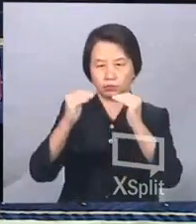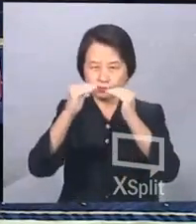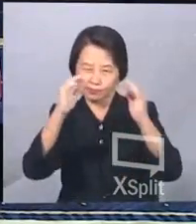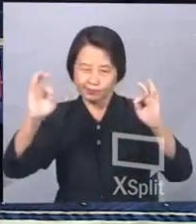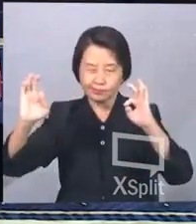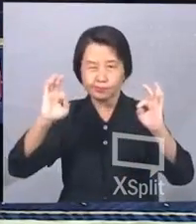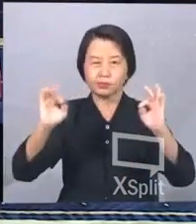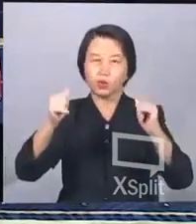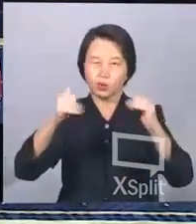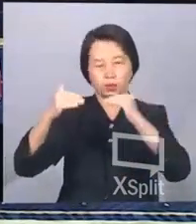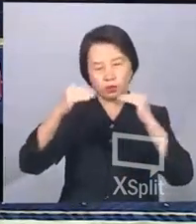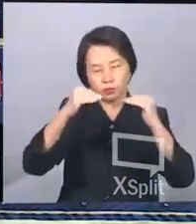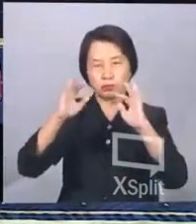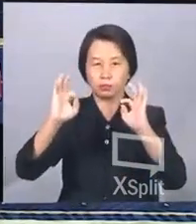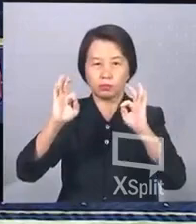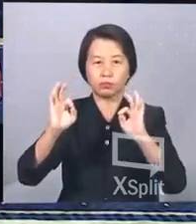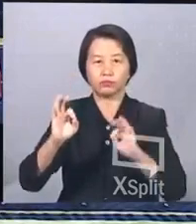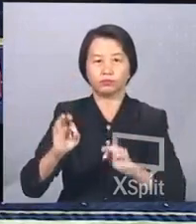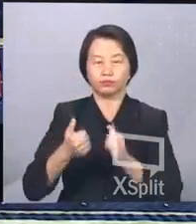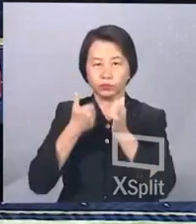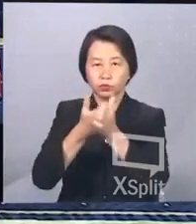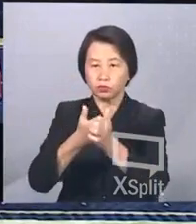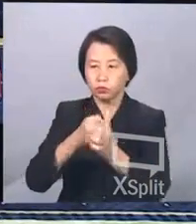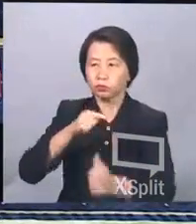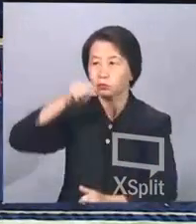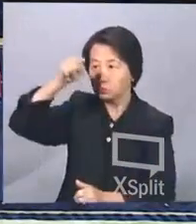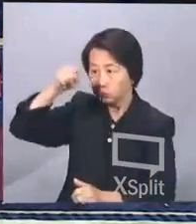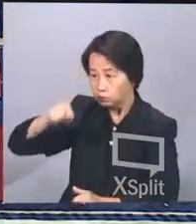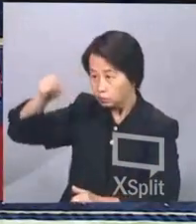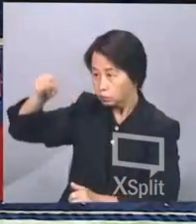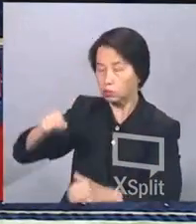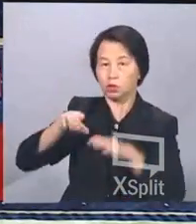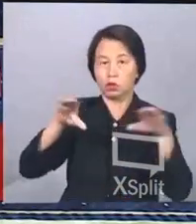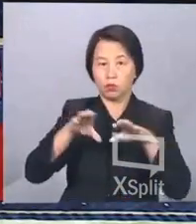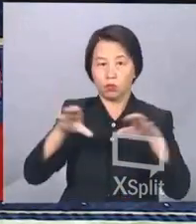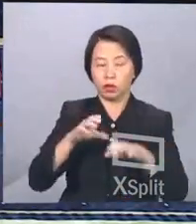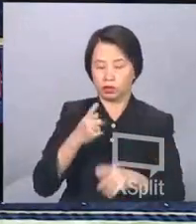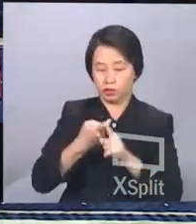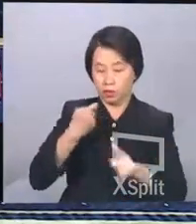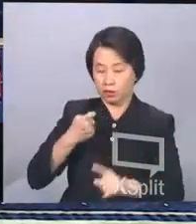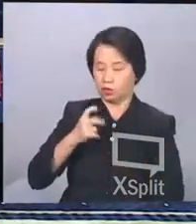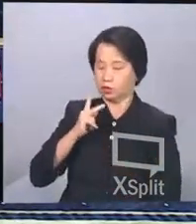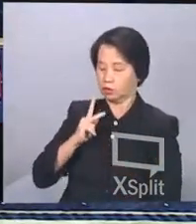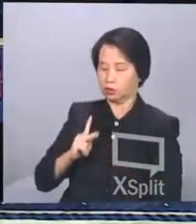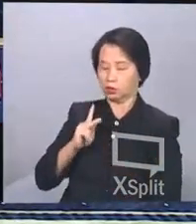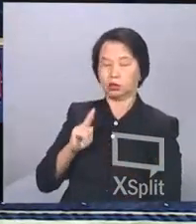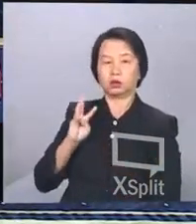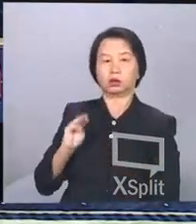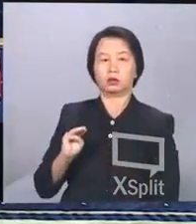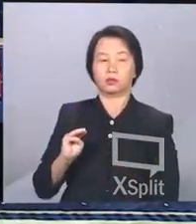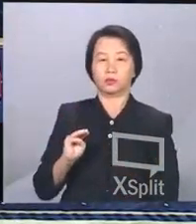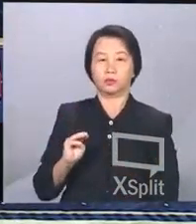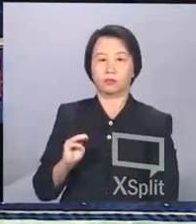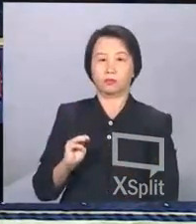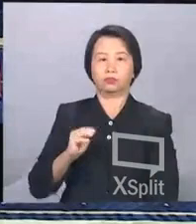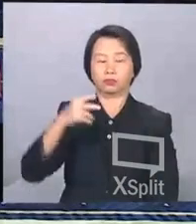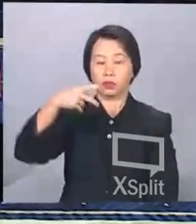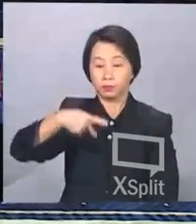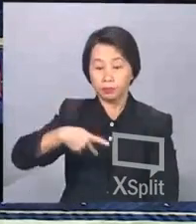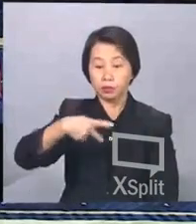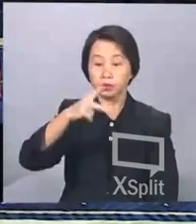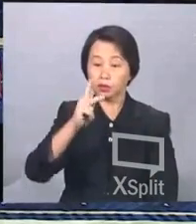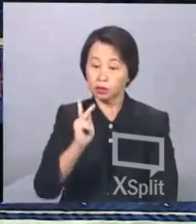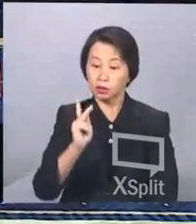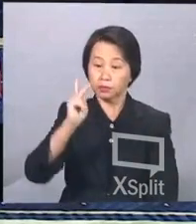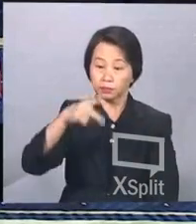stabil Hai menurut ujuran yang dibuat oleh Kementerian Kesehatan melisyah bikepe